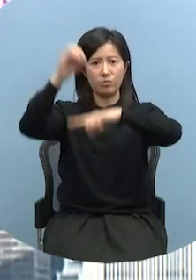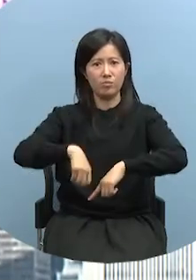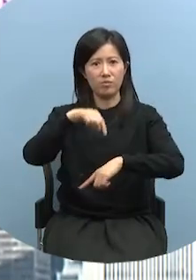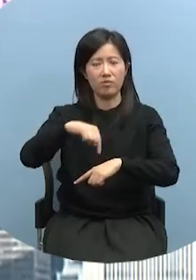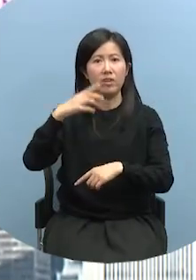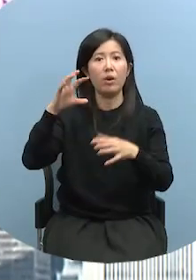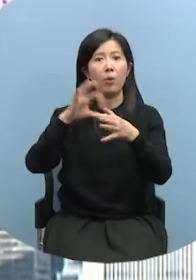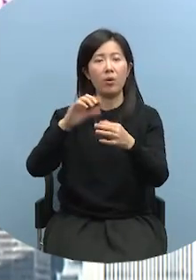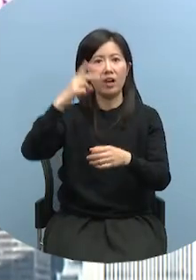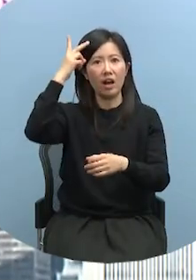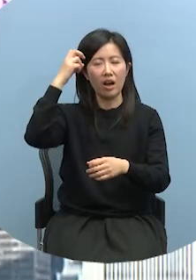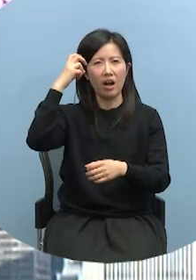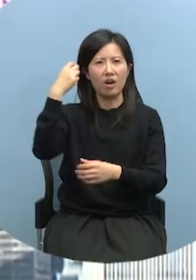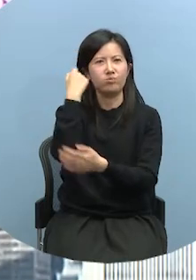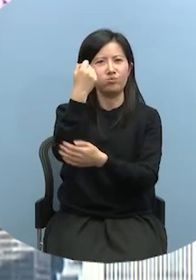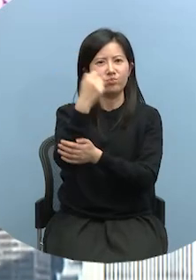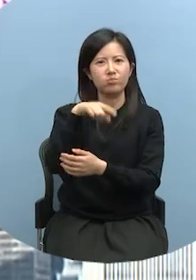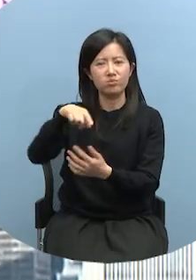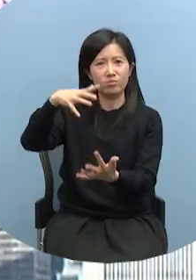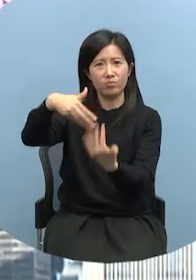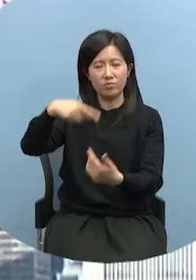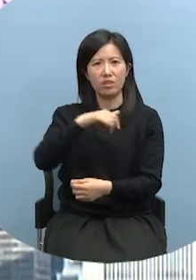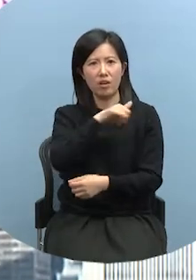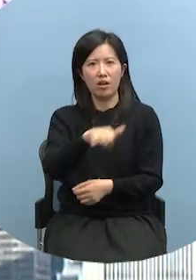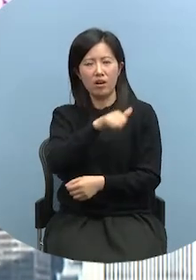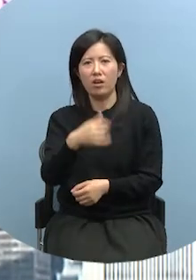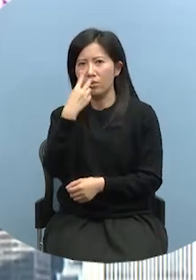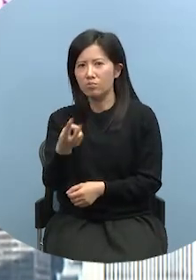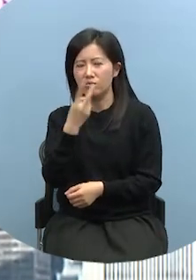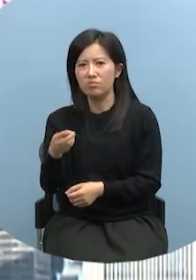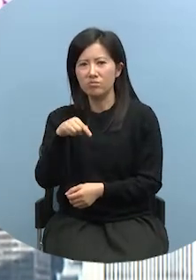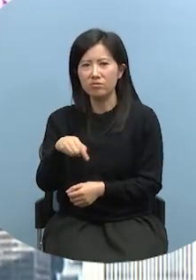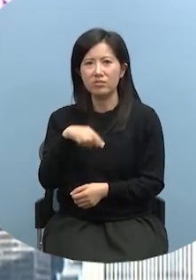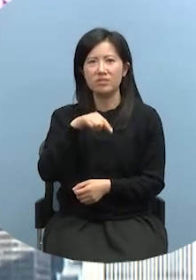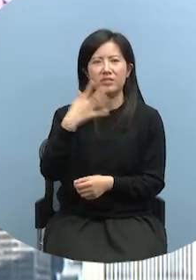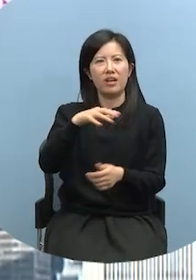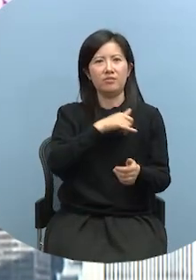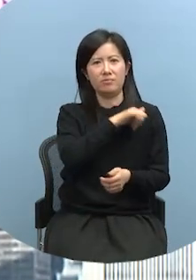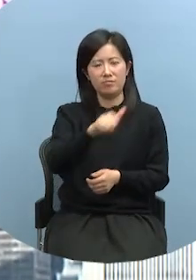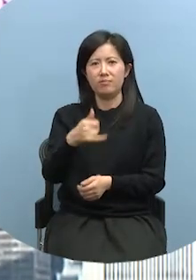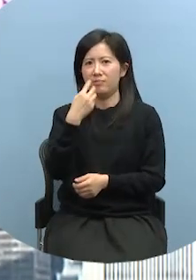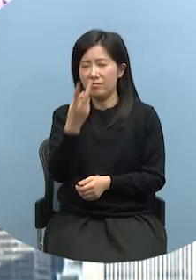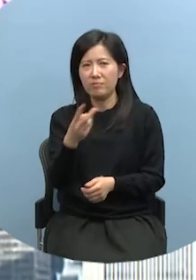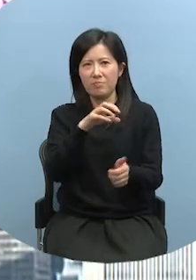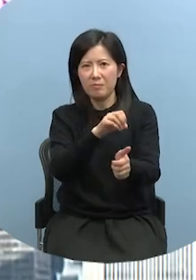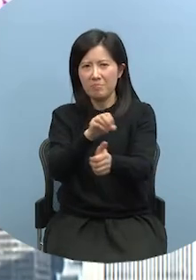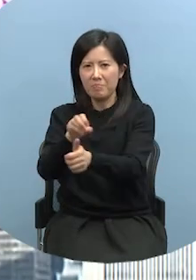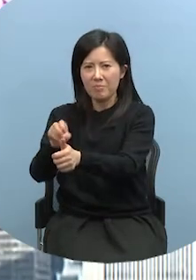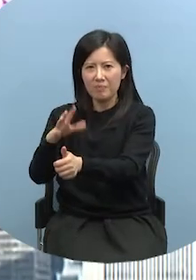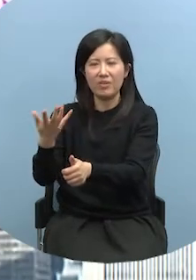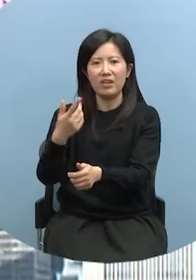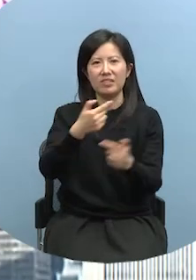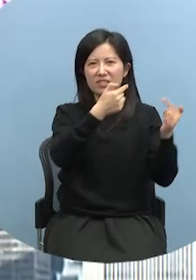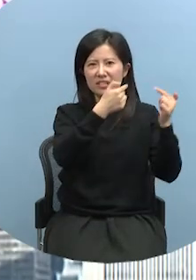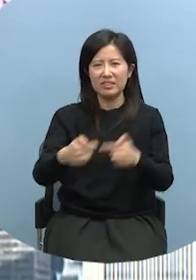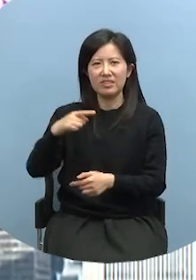嘅，因為黑暴而在囚嘅人士咧，去進行探訪。佢哋咧係透過呢啲嘅思想嘅滲透，持續灌輸一啲咧係